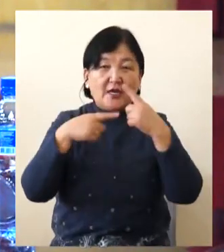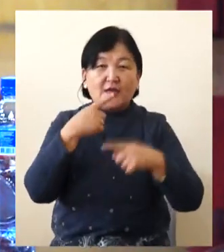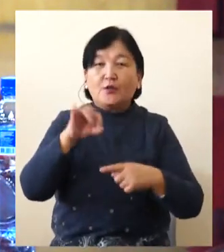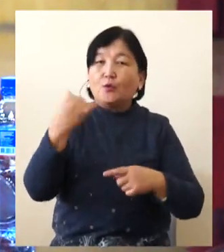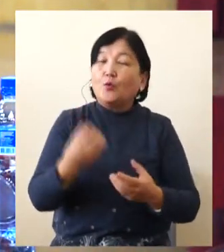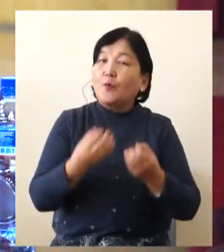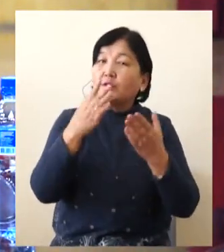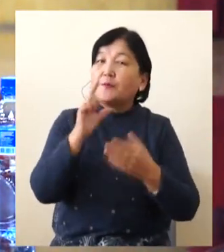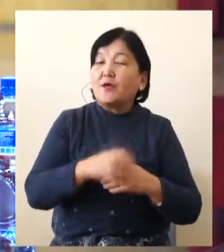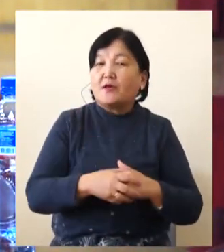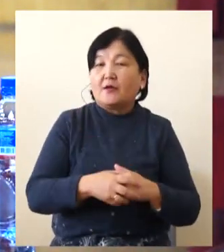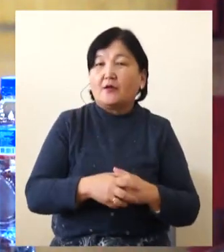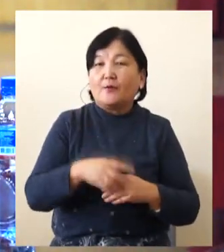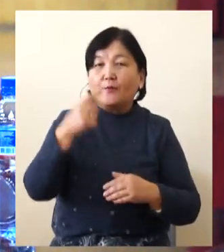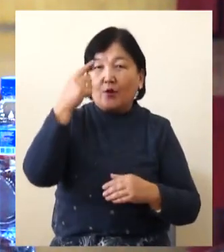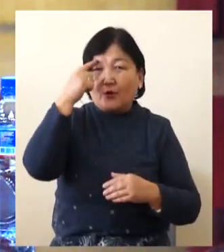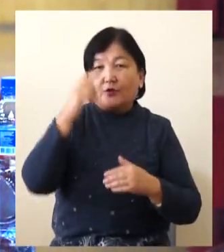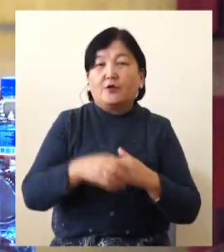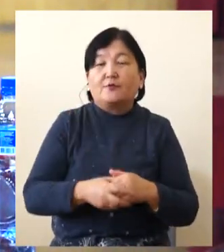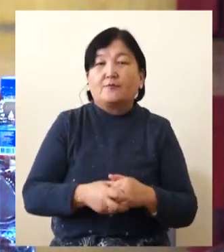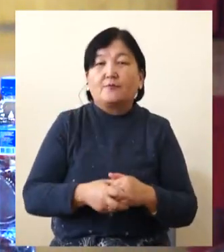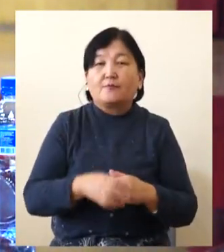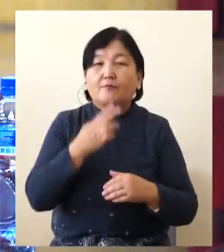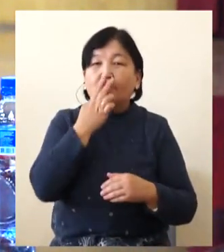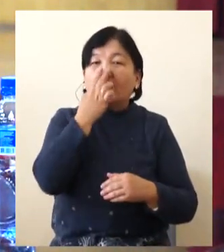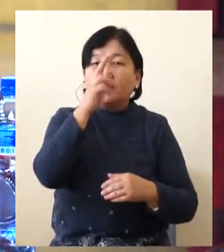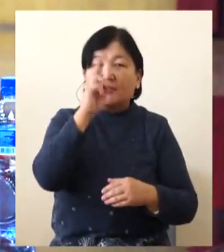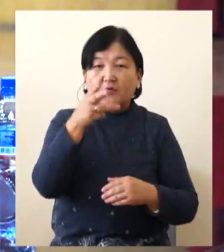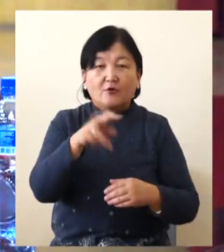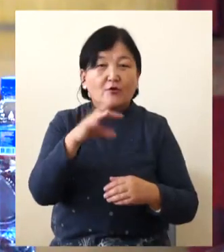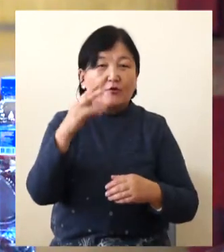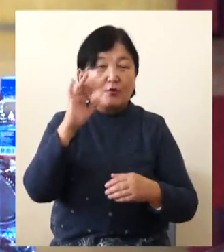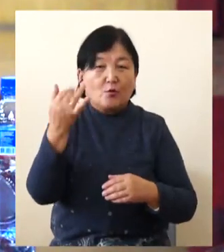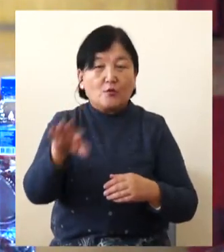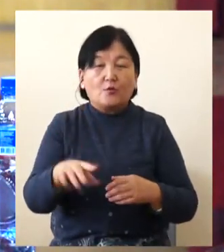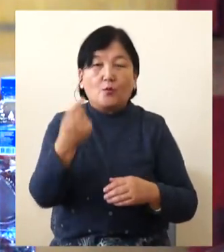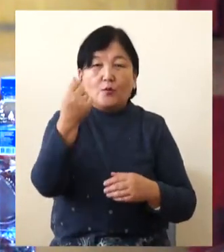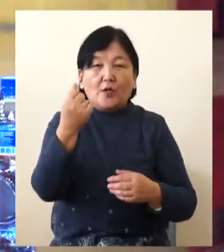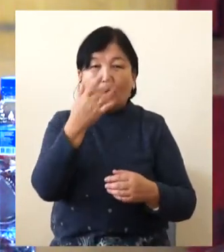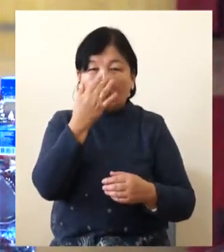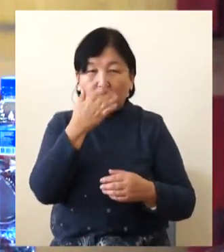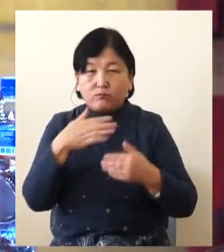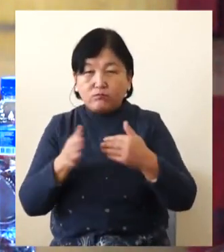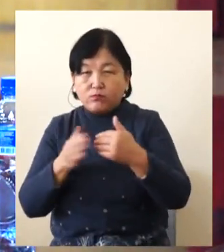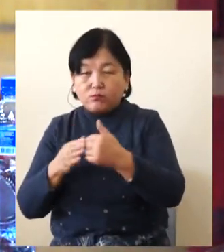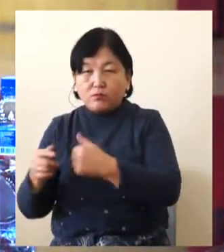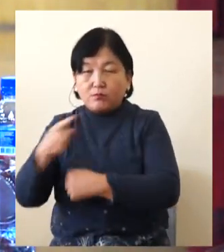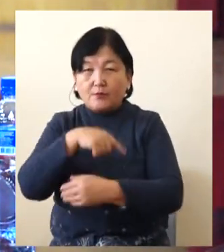болсон гэхээр Монголын энэ бензин колонку үнэ